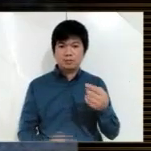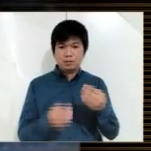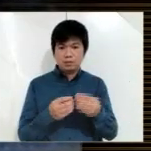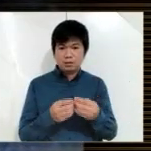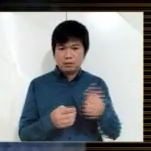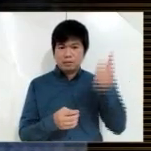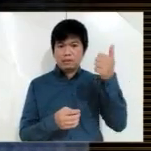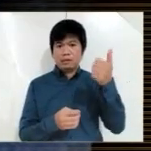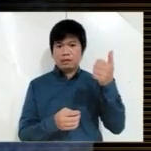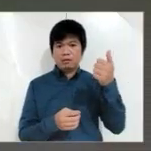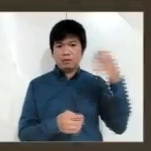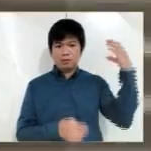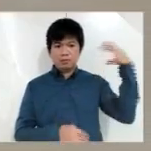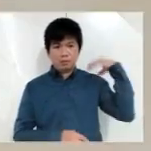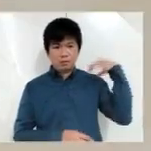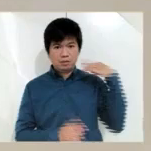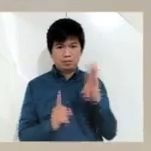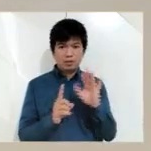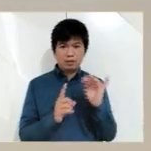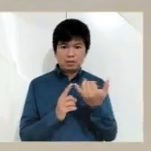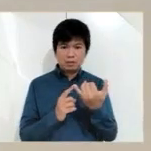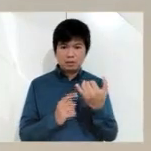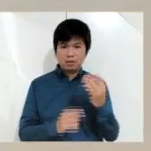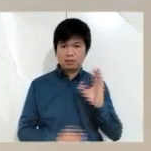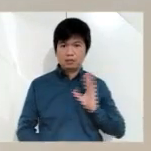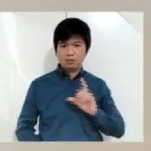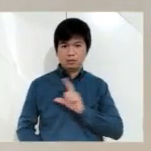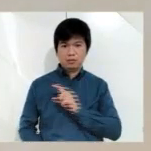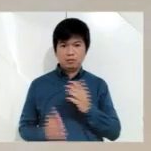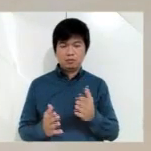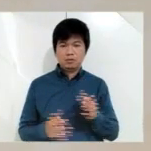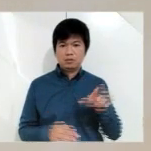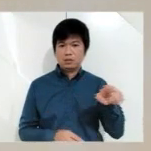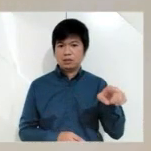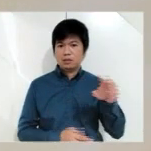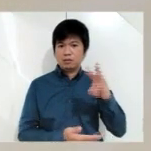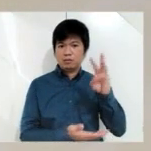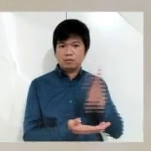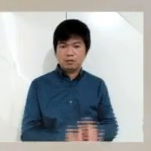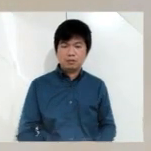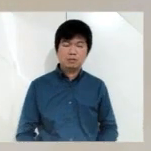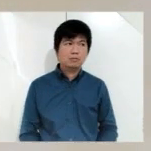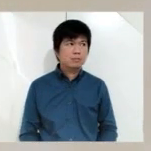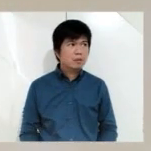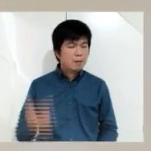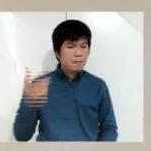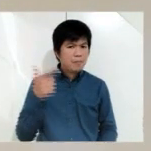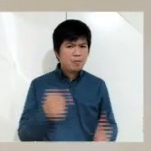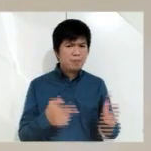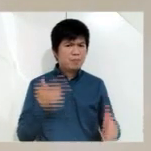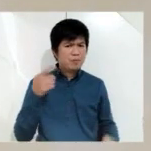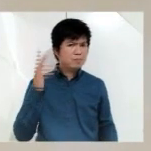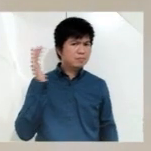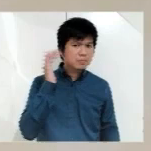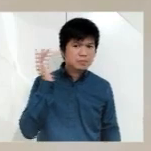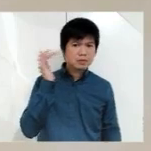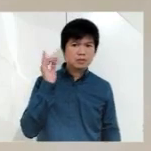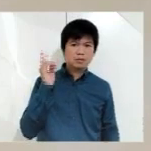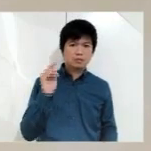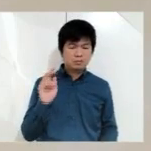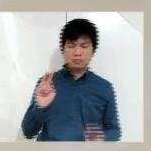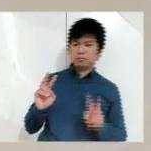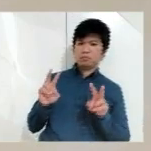barangay Kagawad sa kanilang lugar. May narinig silang putok ng baril at maya-maya may mga may nakakita na